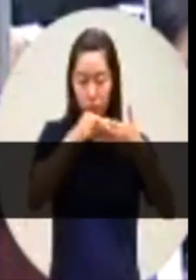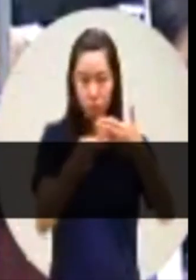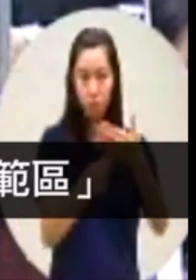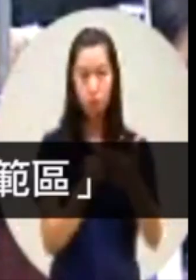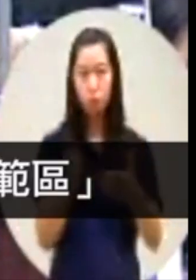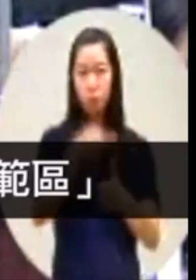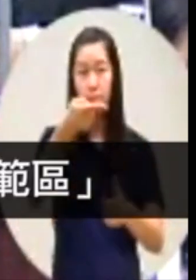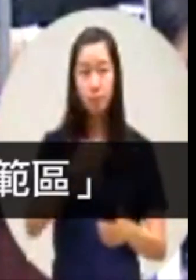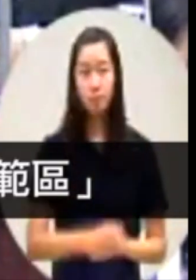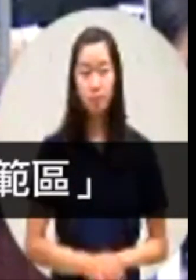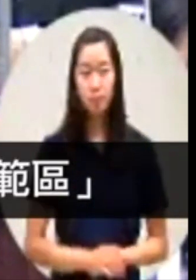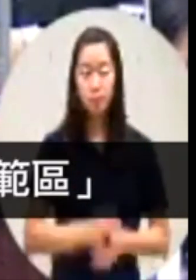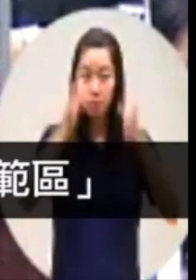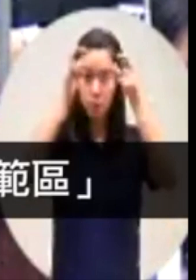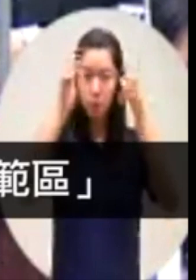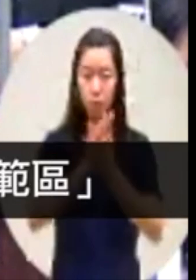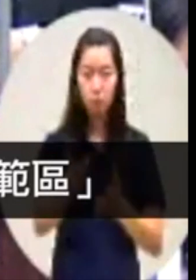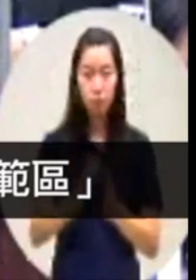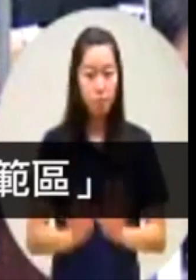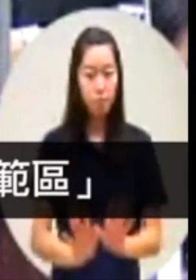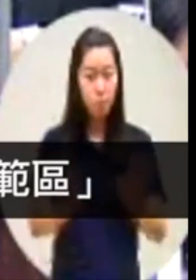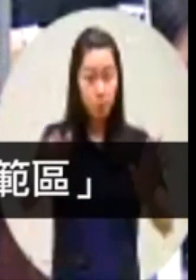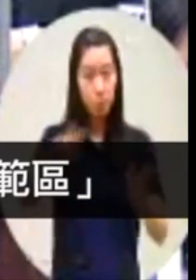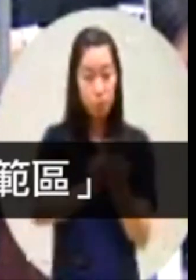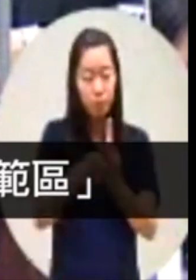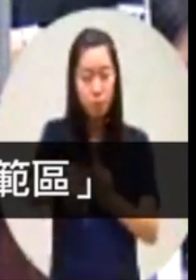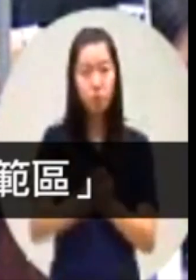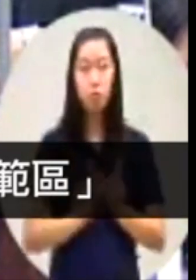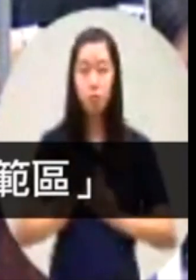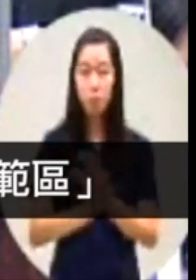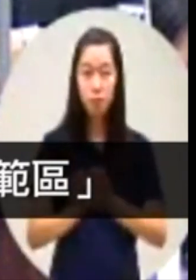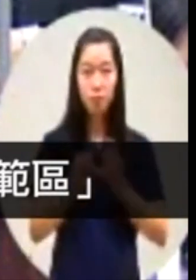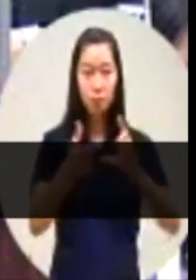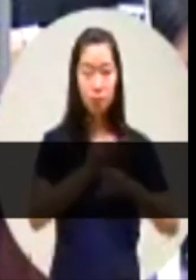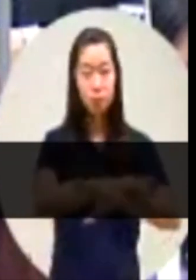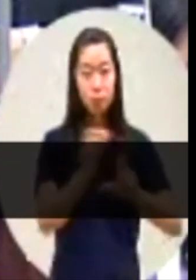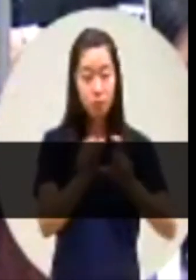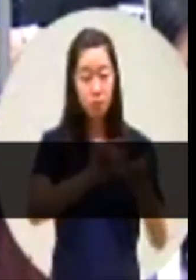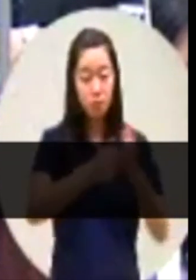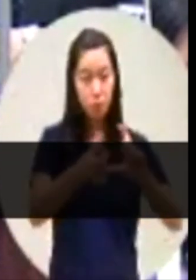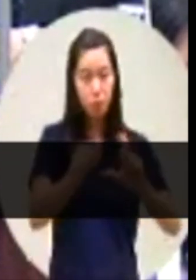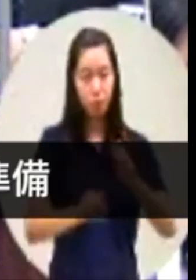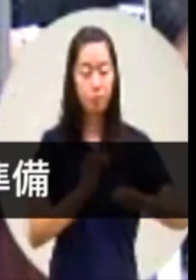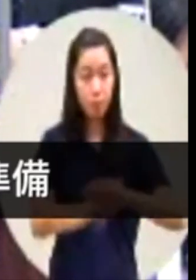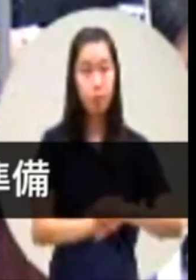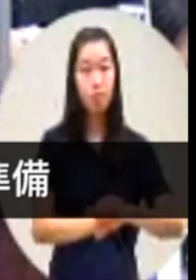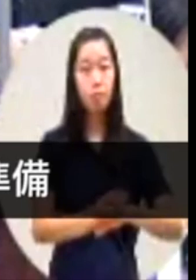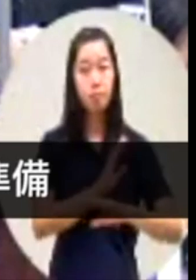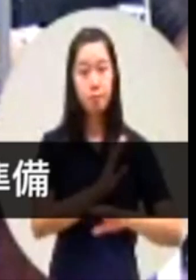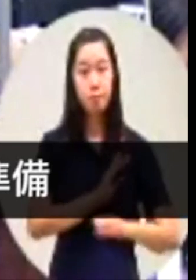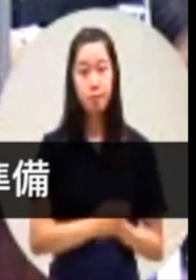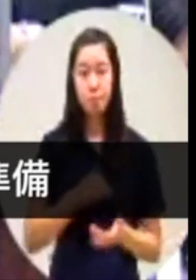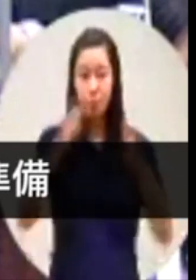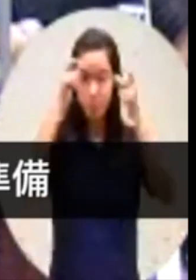最好，我高雄最有可能发展自由经济示范区一定会成功，所以我们